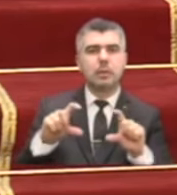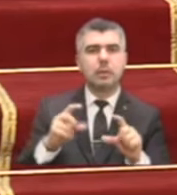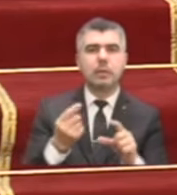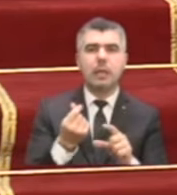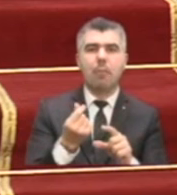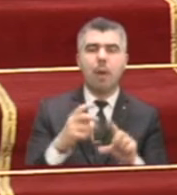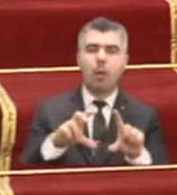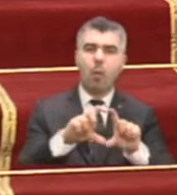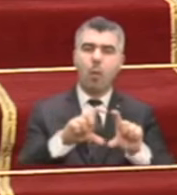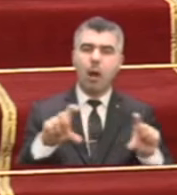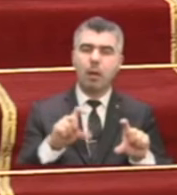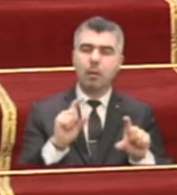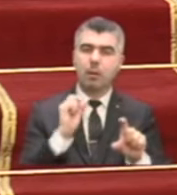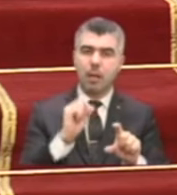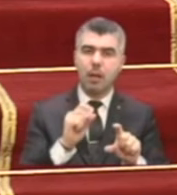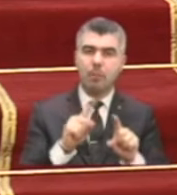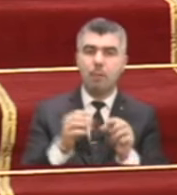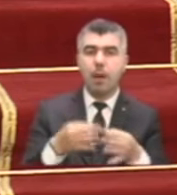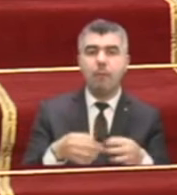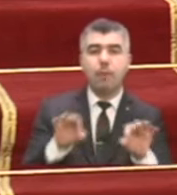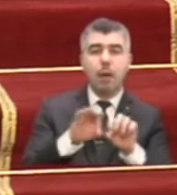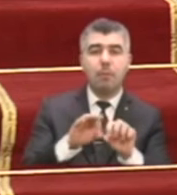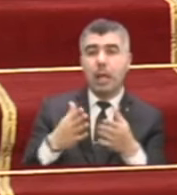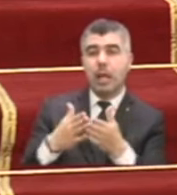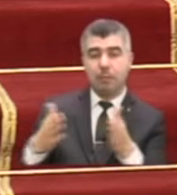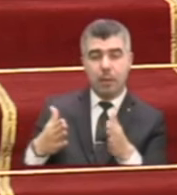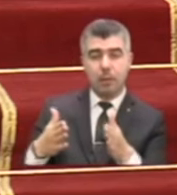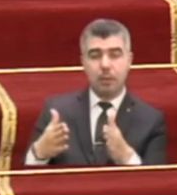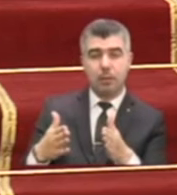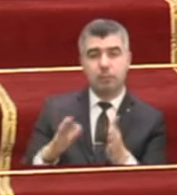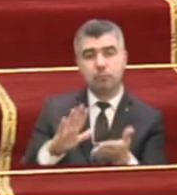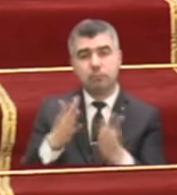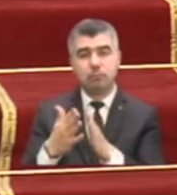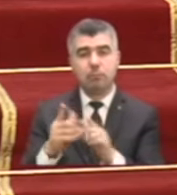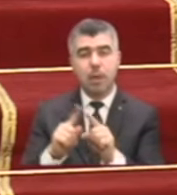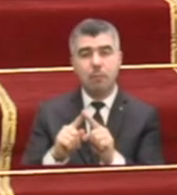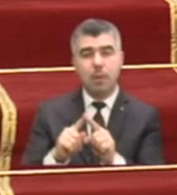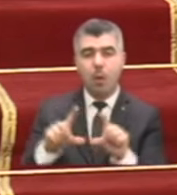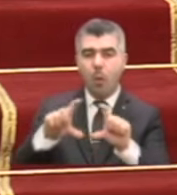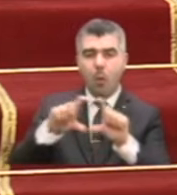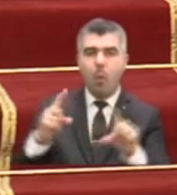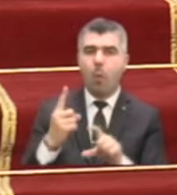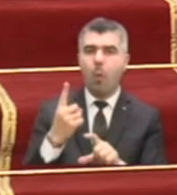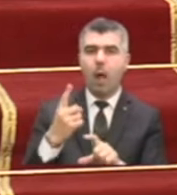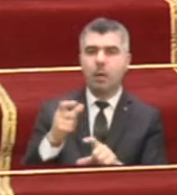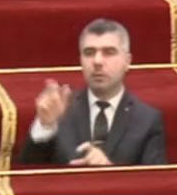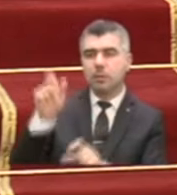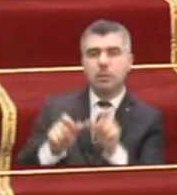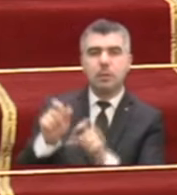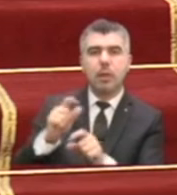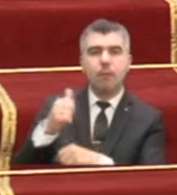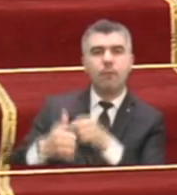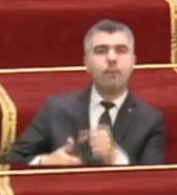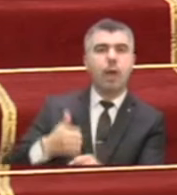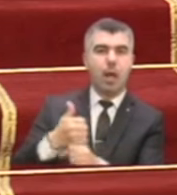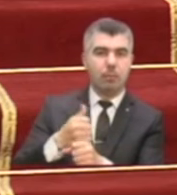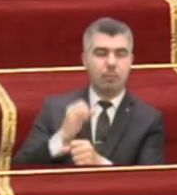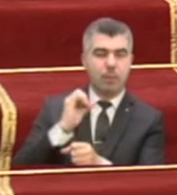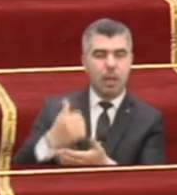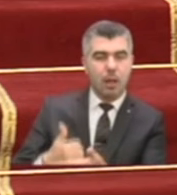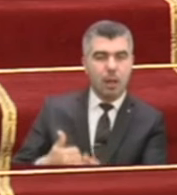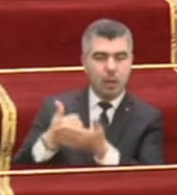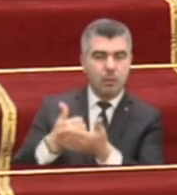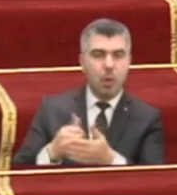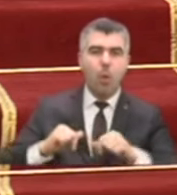التذاكر، وخصوصا بالنسبه للعائلات الكبيره. اقل شيء ديروا تذكره تفضيليه واحده لكل فرد في العام. اما ان تكتفي